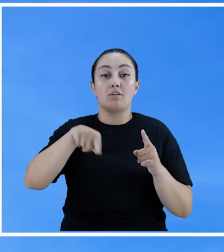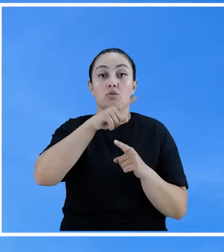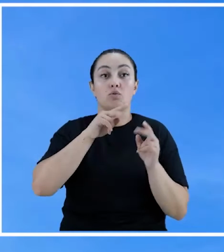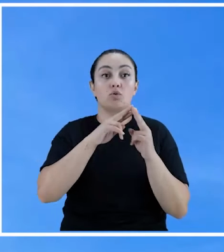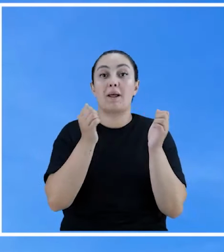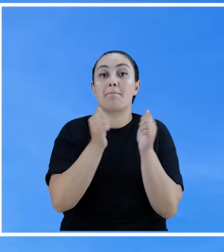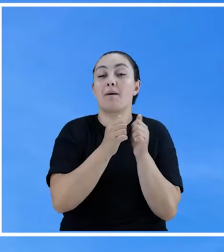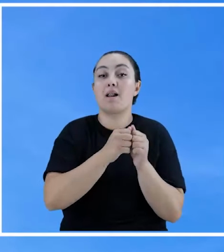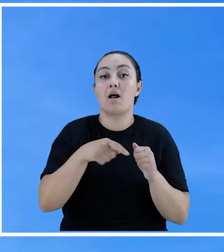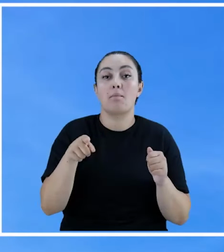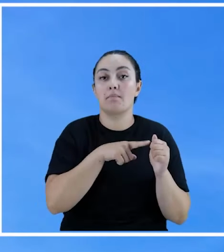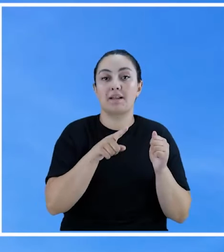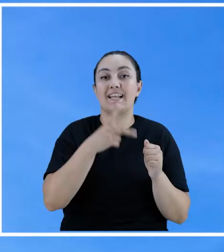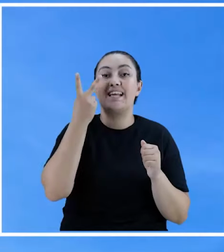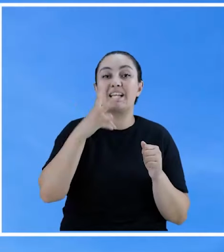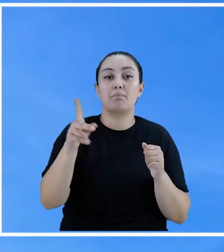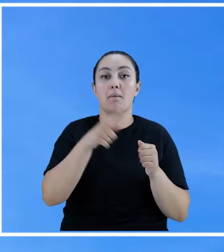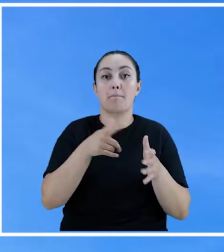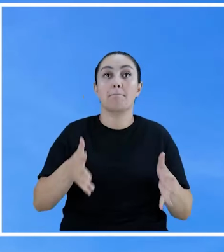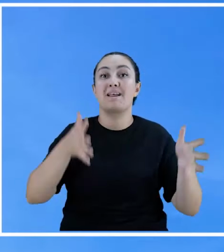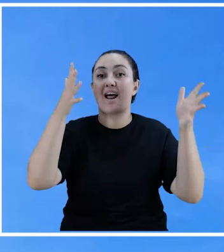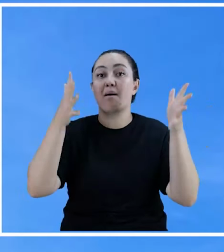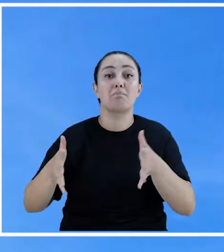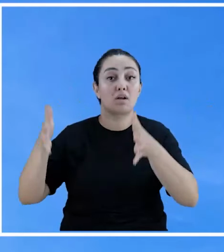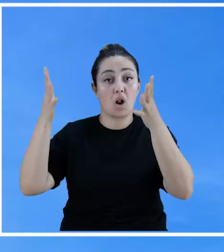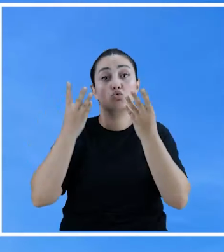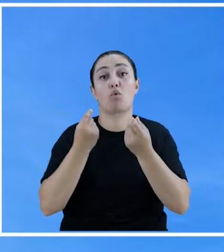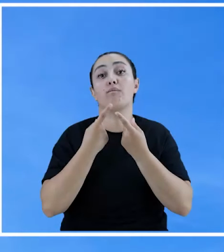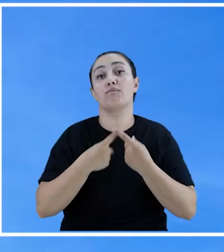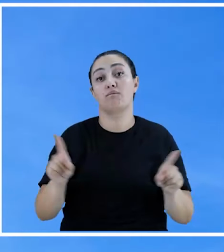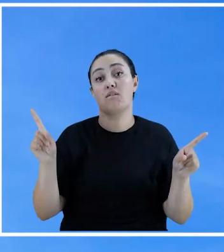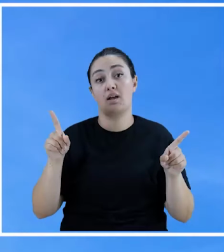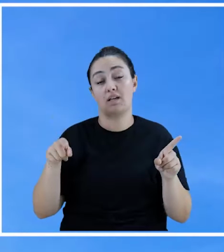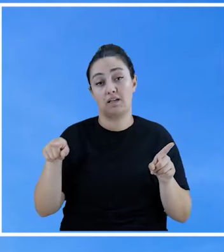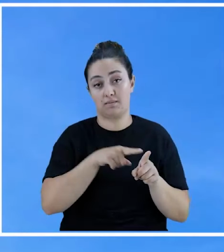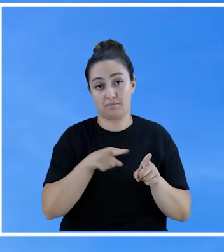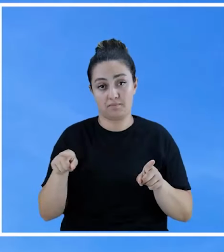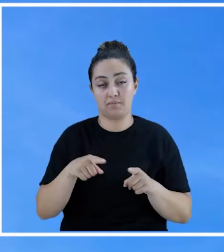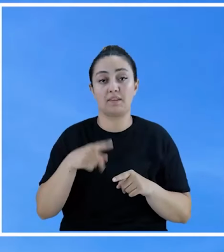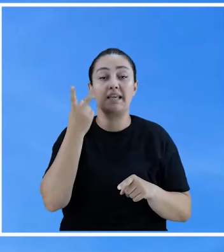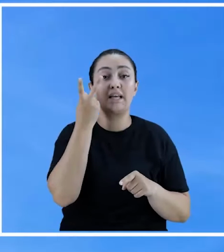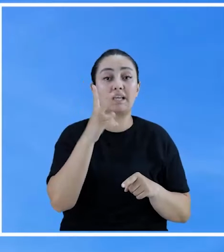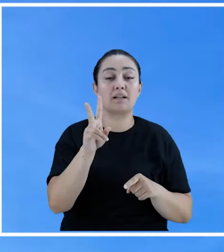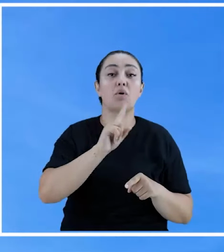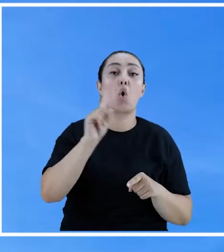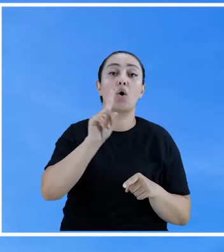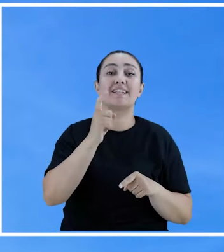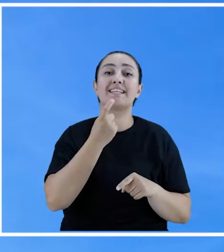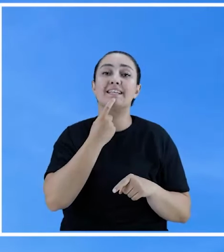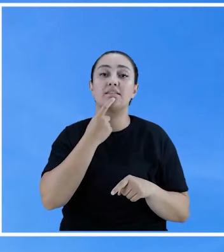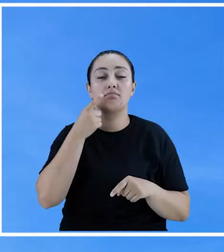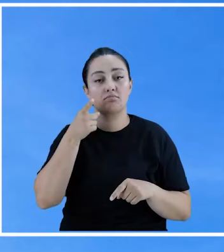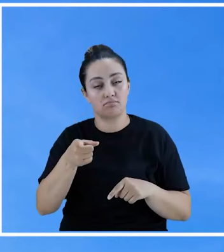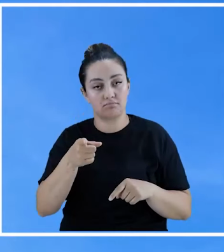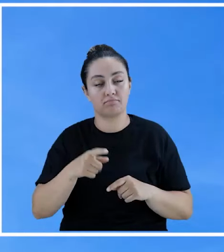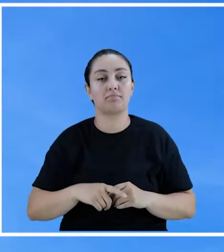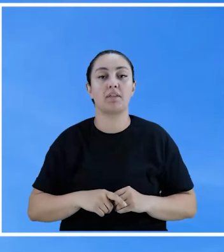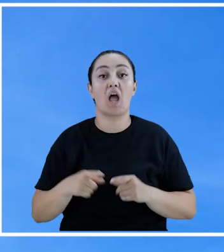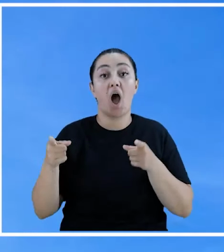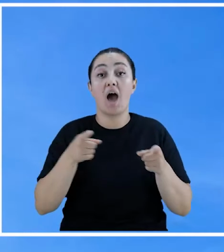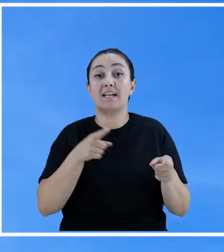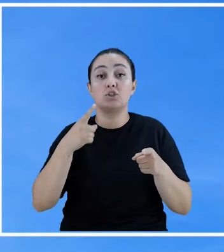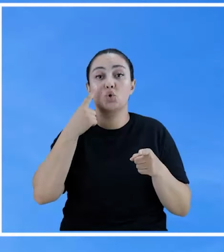yapılan binayla 2000 yılında yapılan bina arasında fark, 2000 yılında yapılanın da 2005 yılı, 2010 yılı diyeyim daha